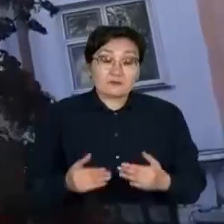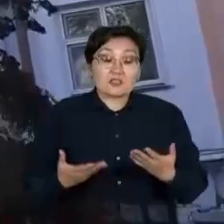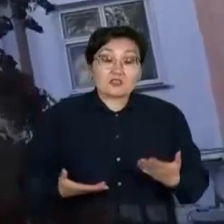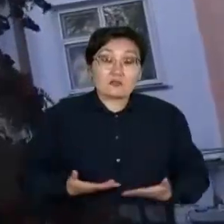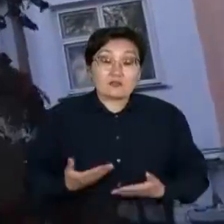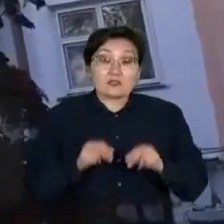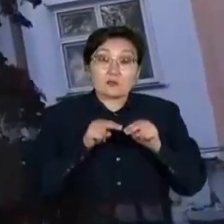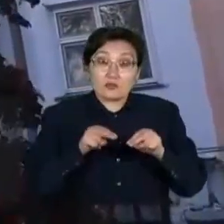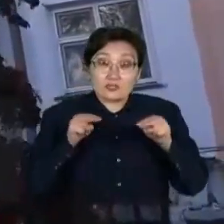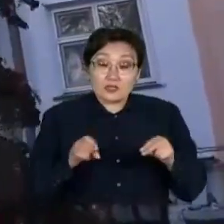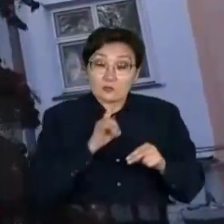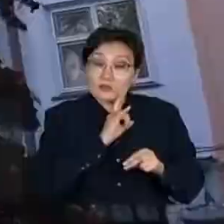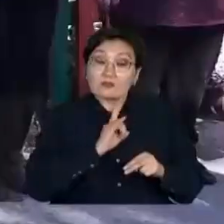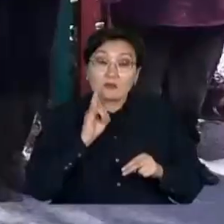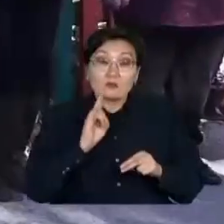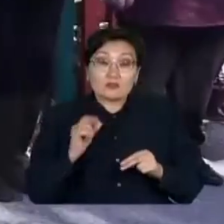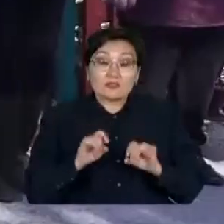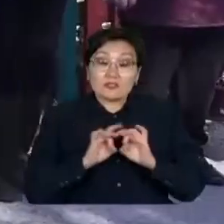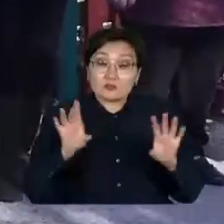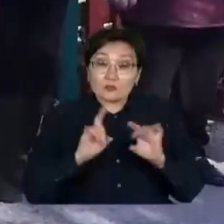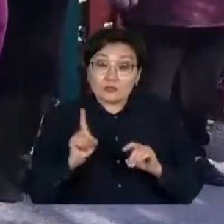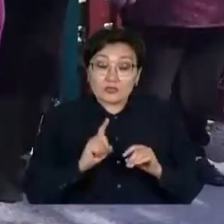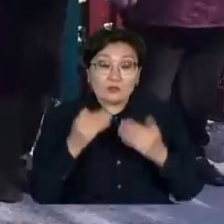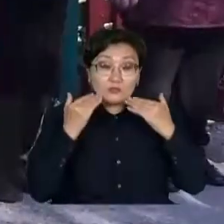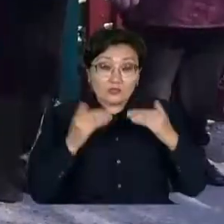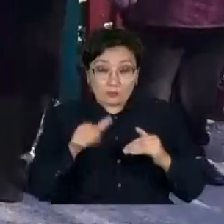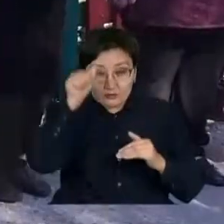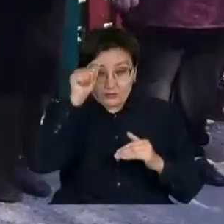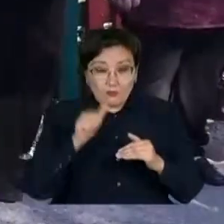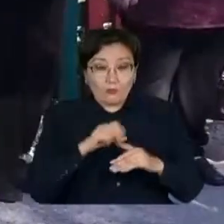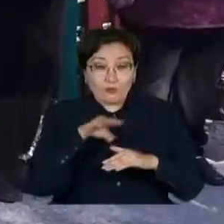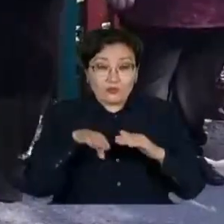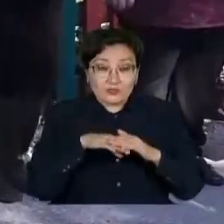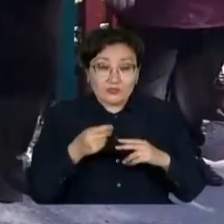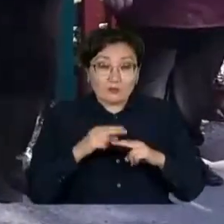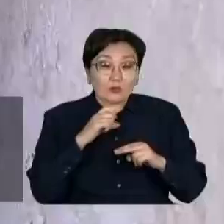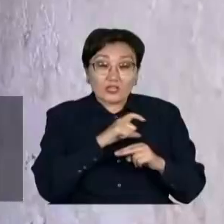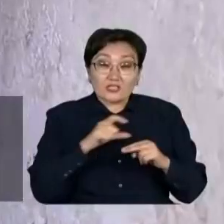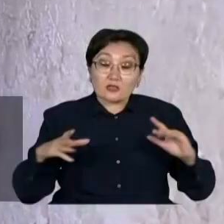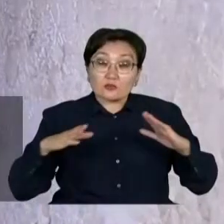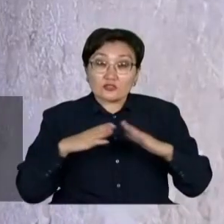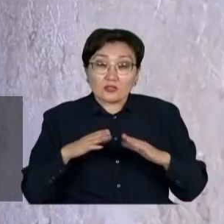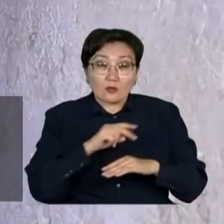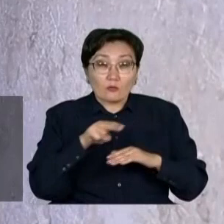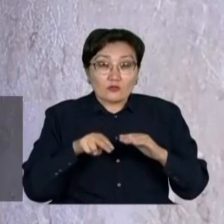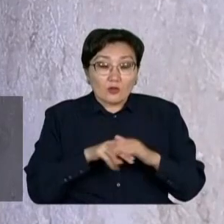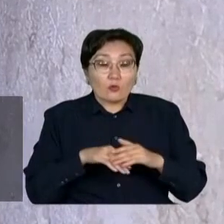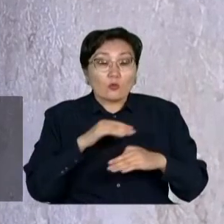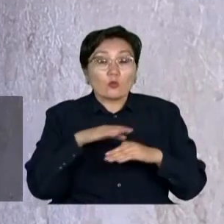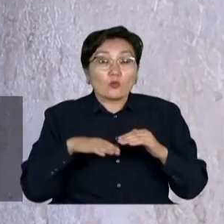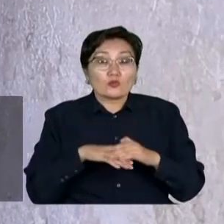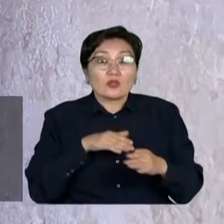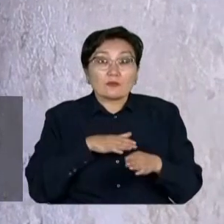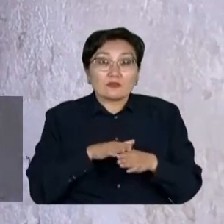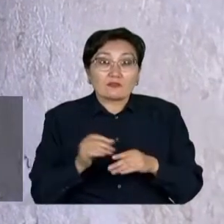Жительница Петропавловская Надежда Титяева рассказывает, что за последний месяц подвалы этого многоэтажного дома затопило уже два